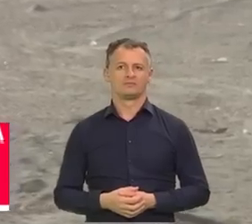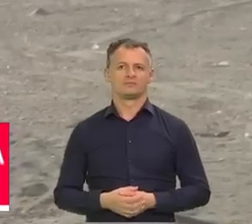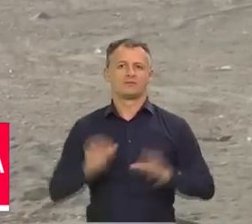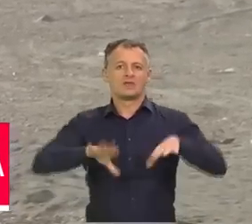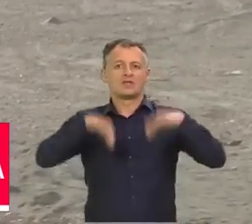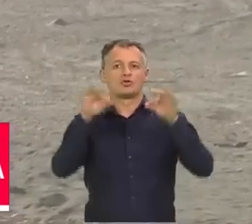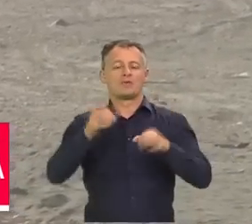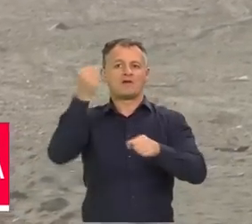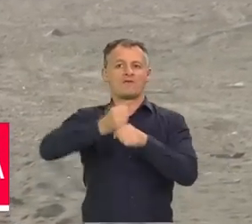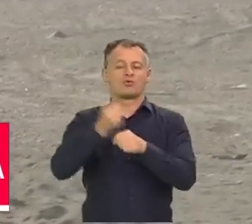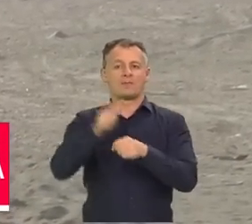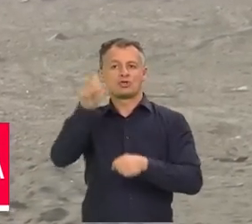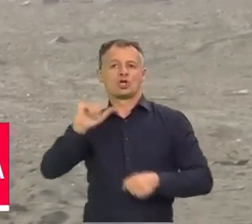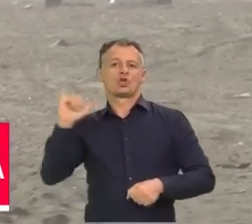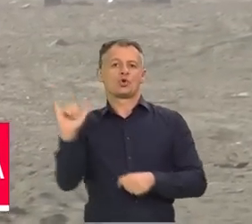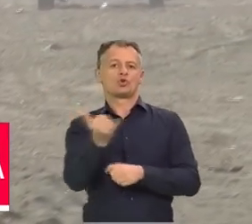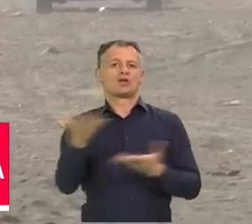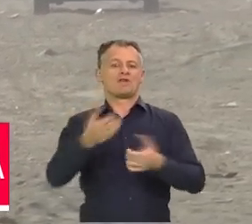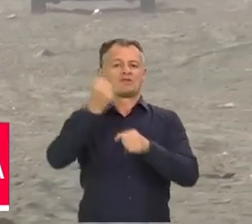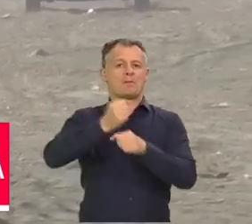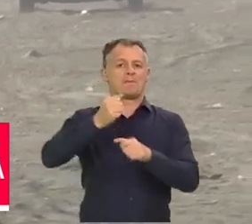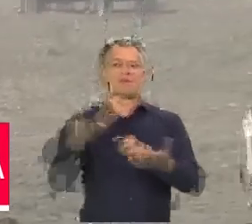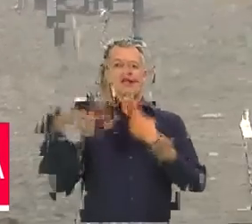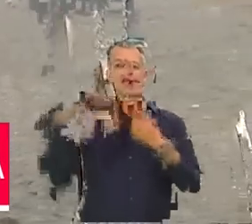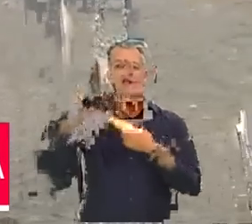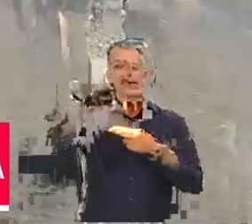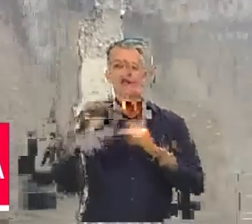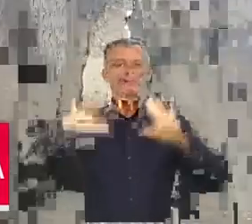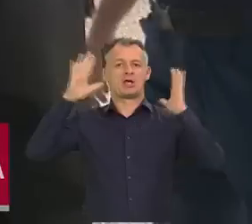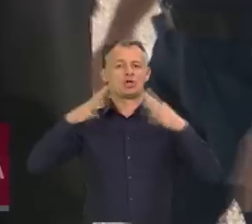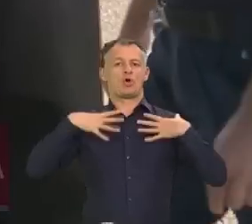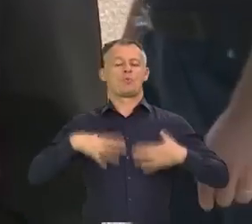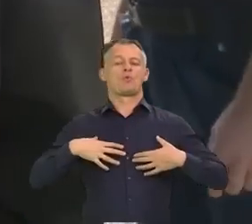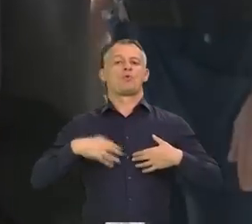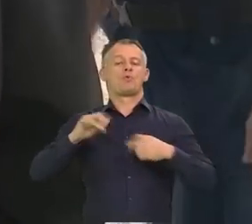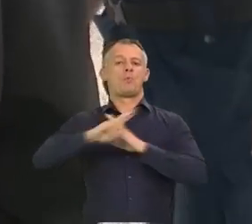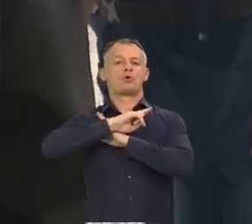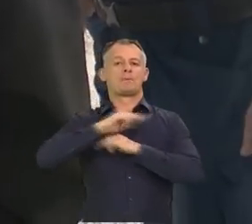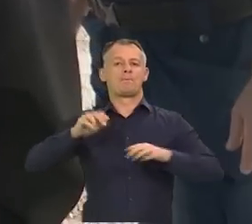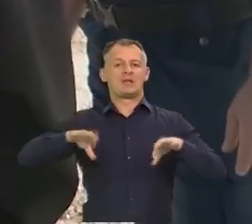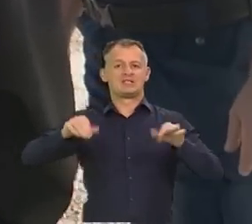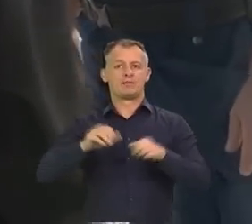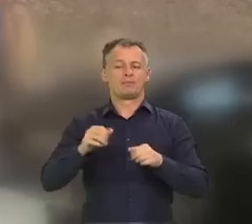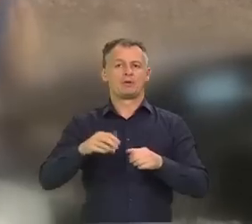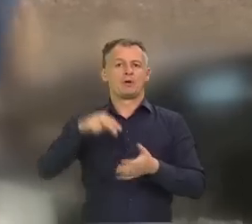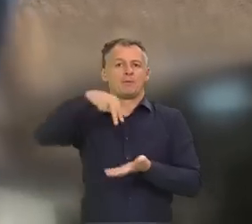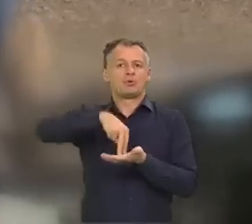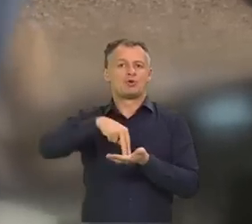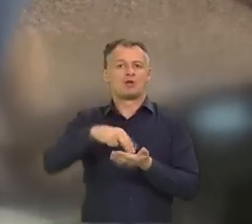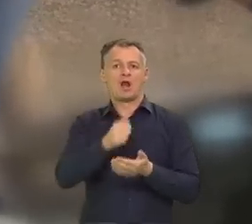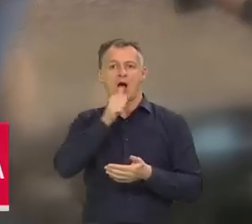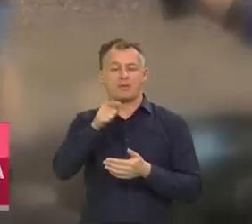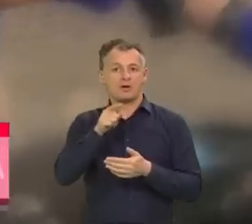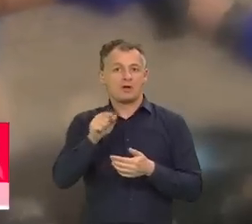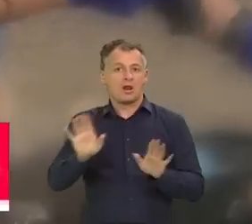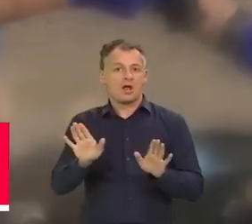Descoperirea a fost făcută de o turistă care își face plimbarea matinală pe plajă. Corpul tinerei zăcea pe nisip, iar picioarele erau în apă. Inițial a crezut că este un manechin de